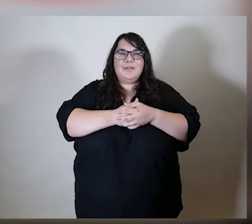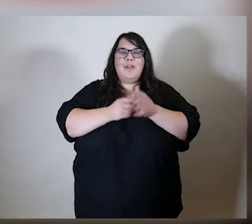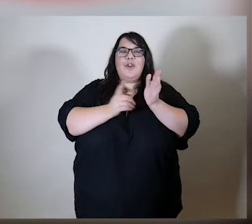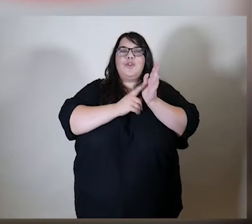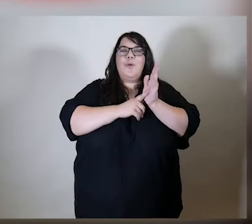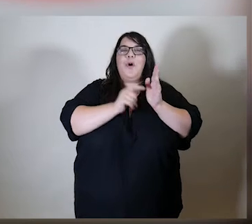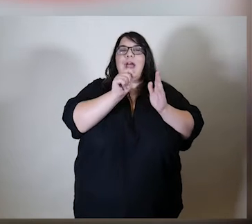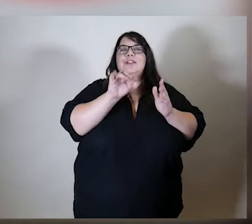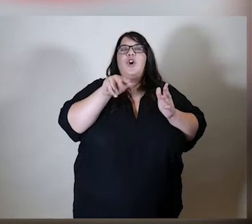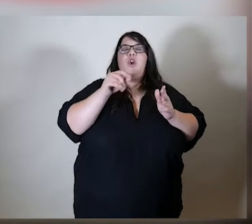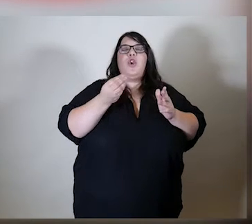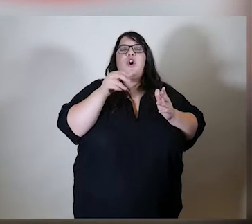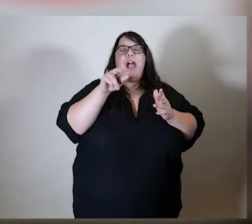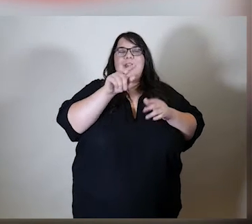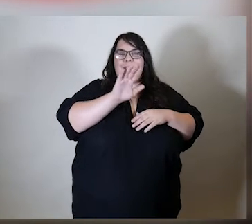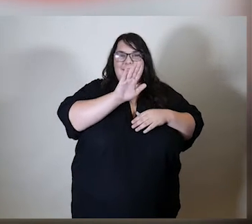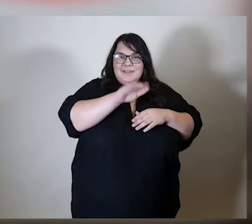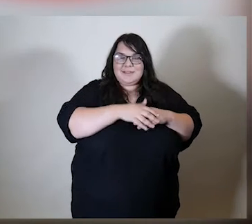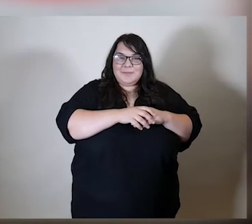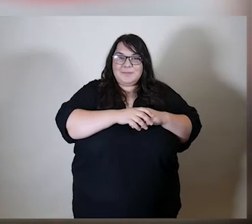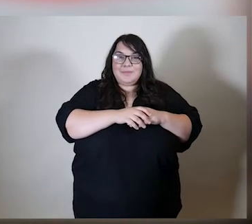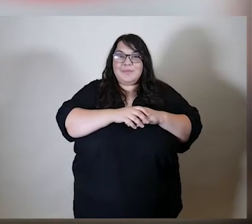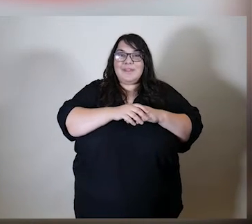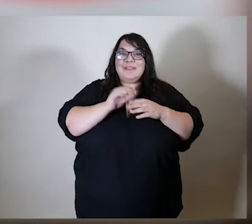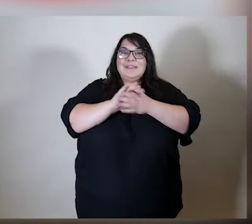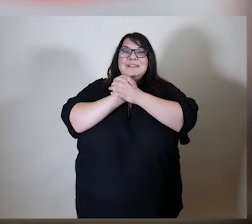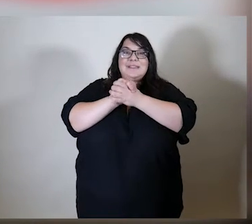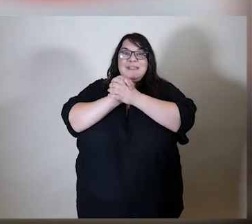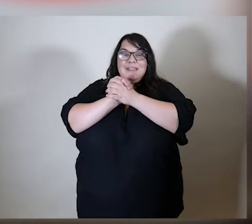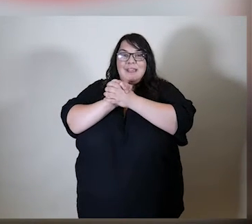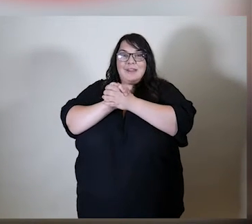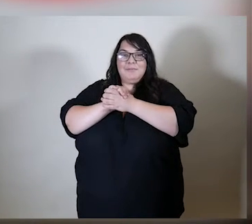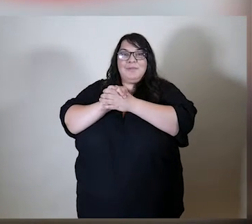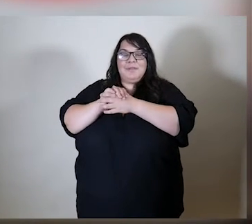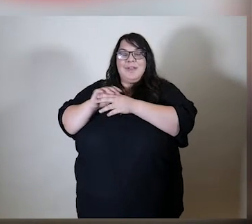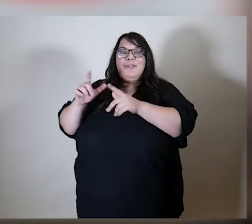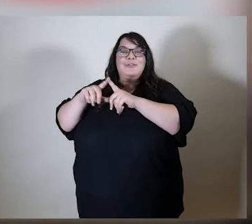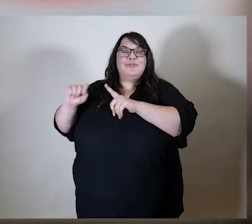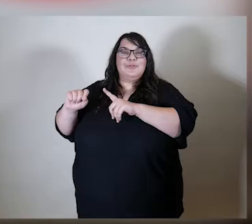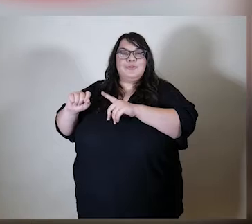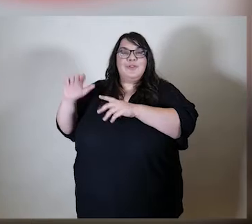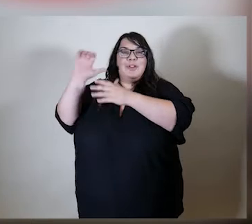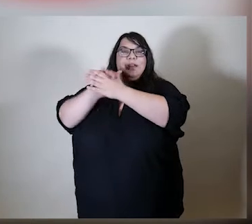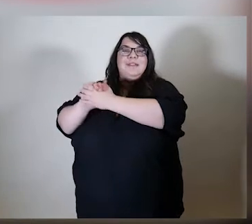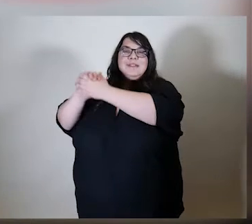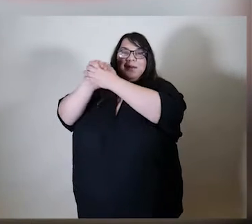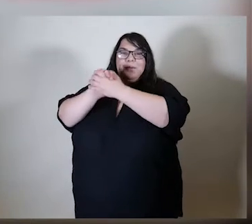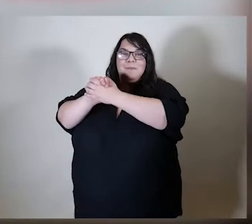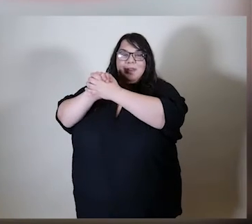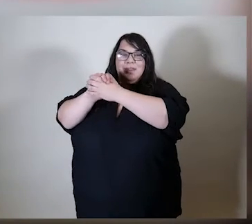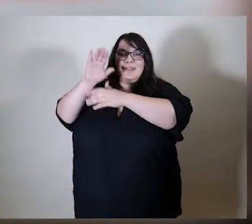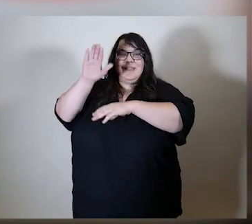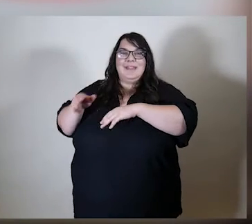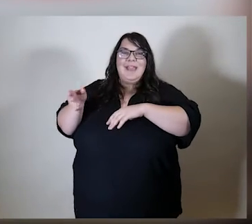Νομού Ετωλοκαρνανίας συγχαίρει το Προεδρείο της Περιφερειακής Ομοσπονδίας Ατόμων με Αναπηρία